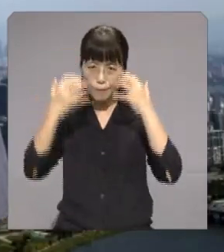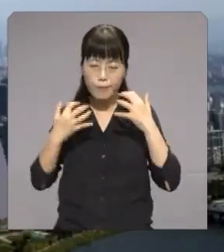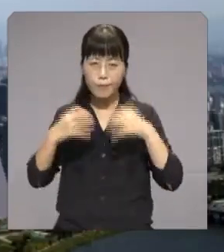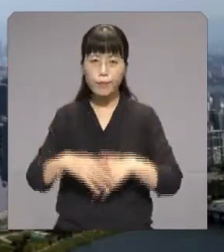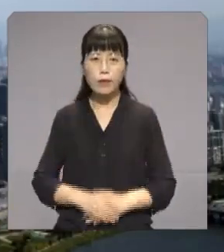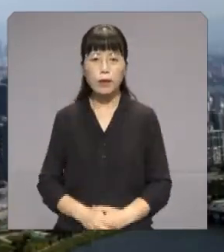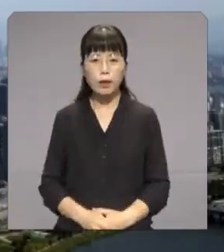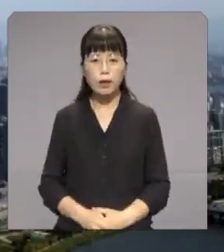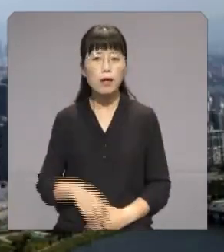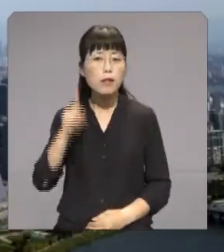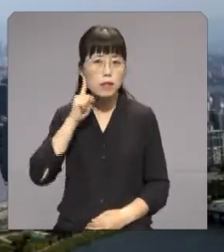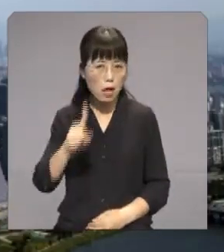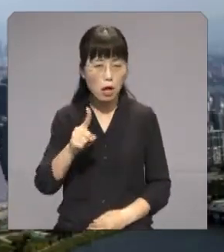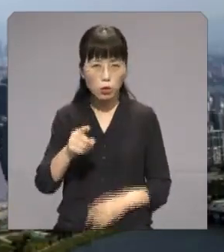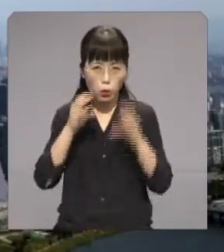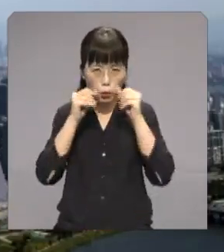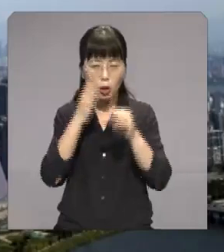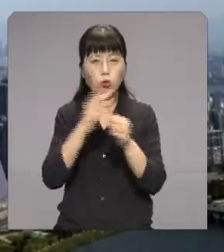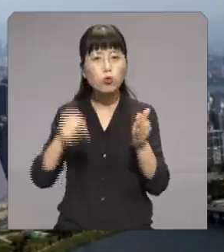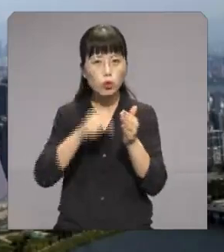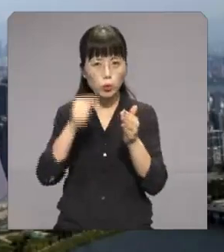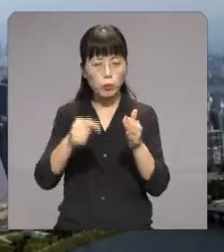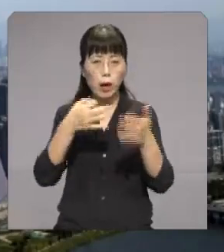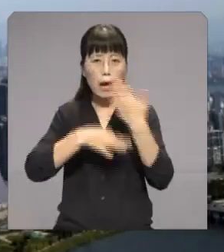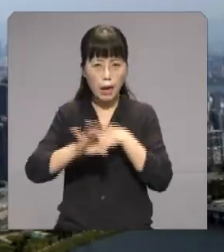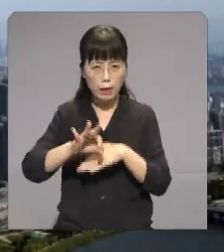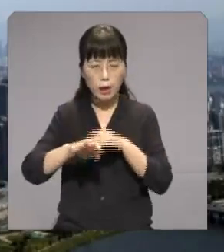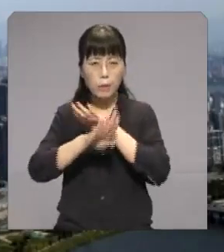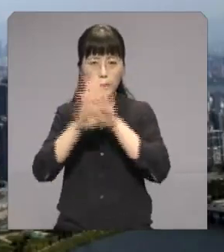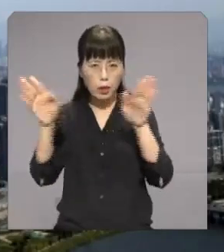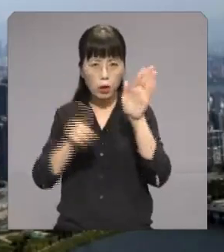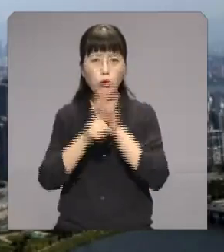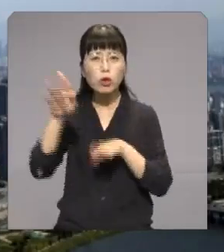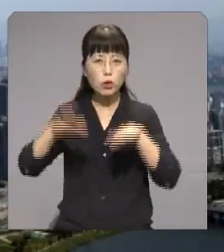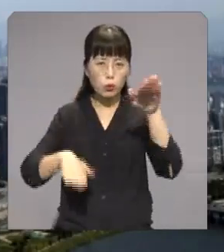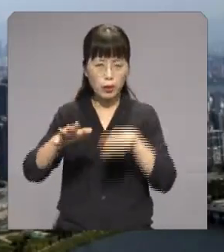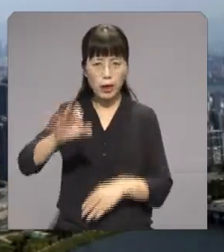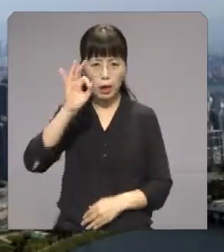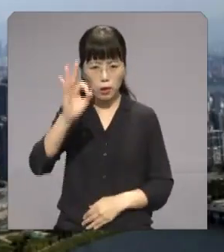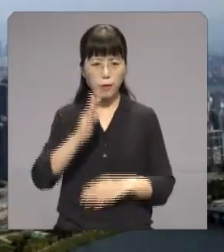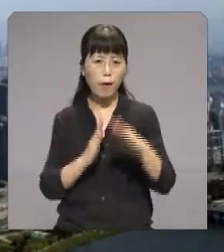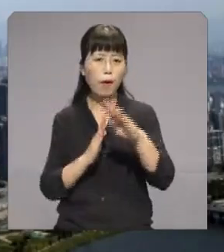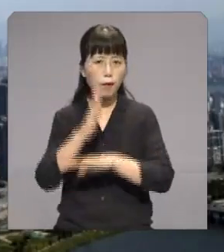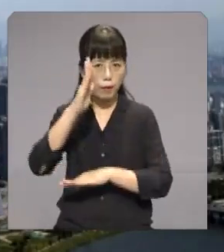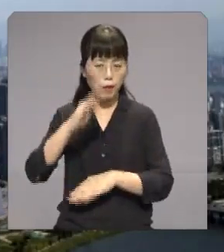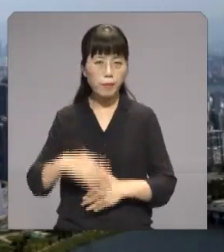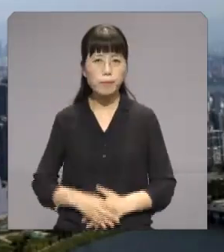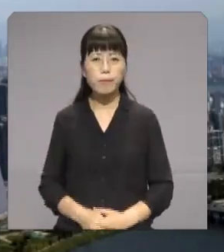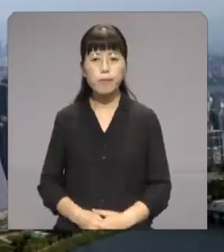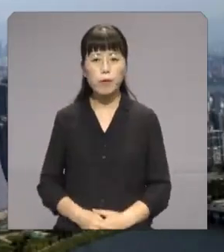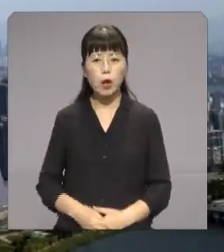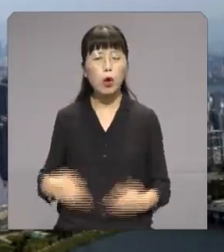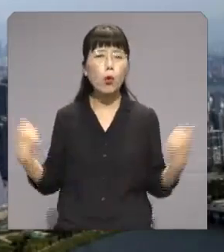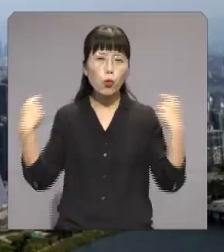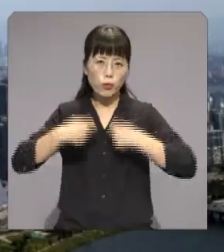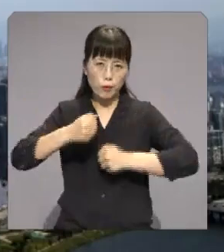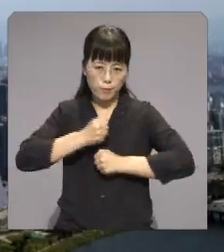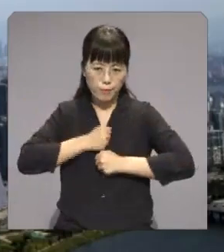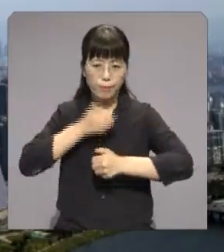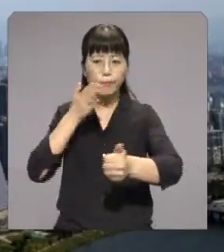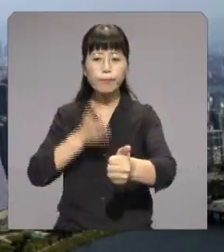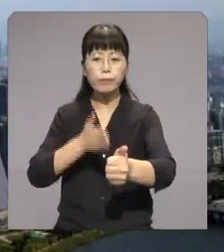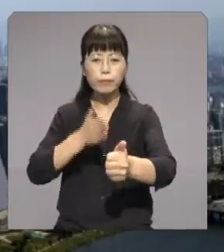더웠는데요 내일도 내륙을 중심으로 아침과 낮에 기온차가 10도 안팎으로 벌어지겠습니다 옷차림에